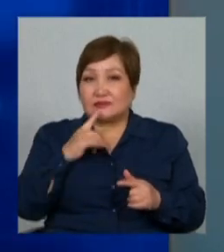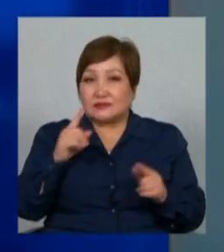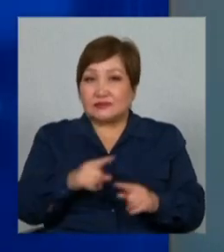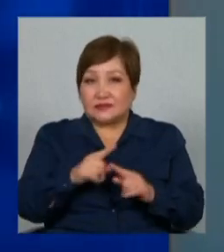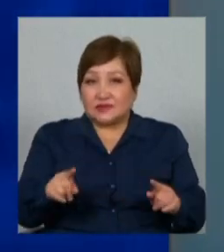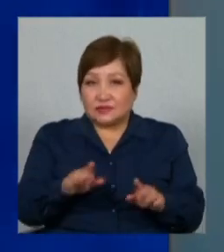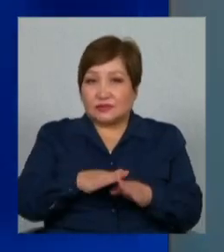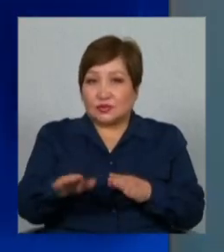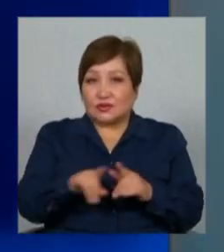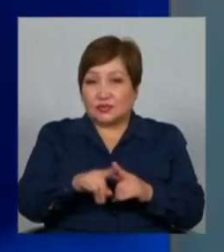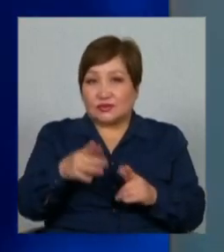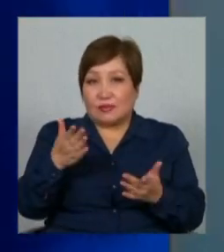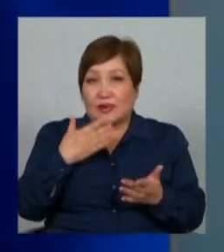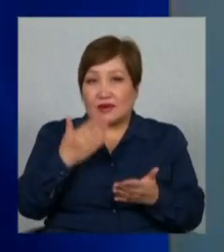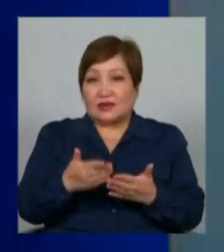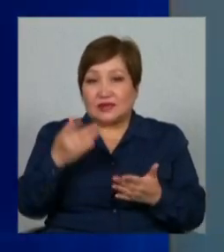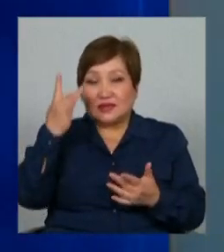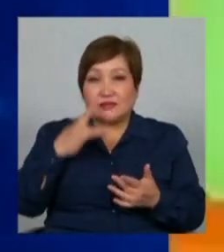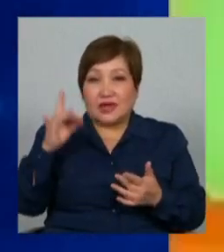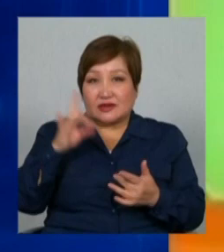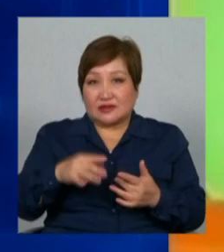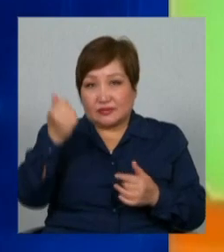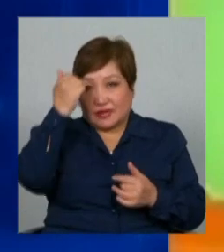қыздың есімі ел жадында мәңгіге сақталып қалды.